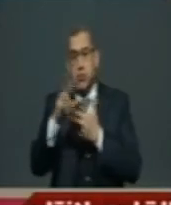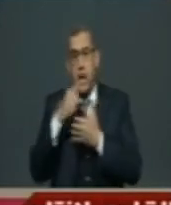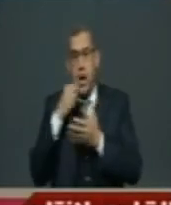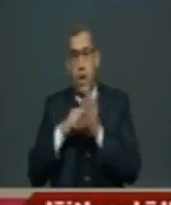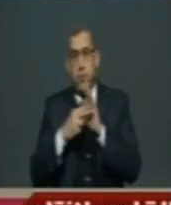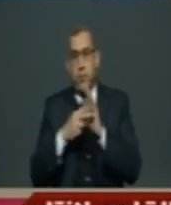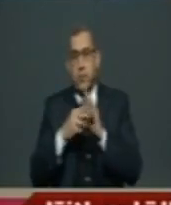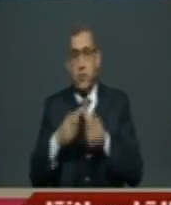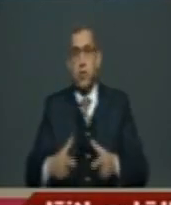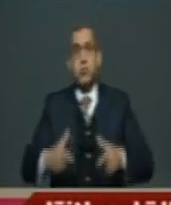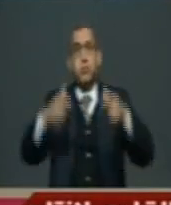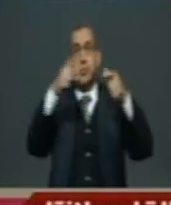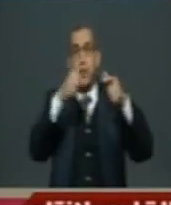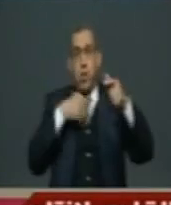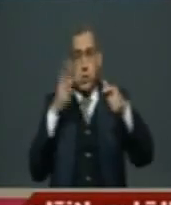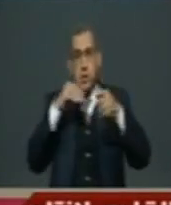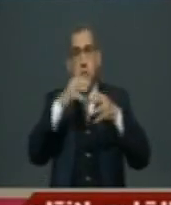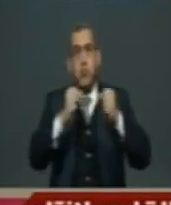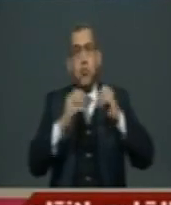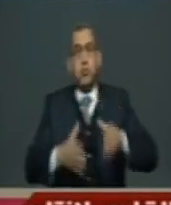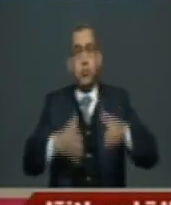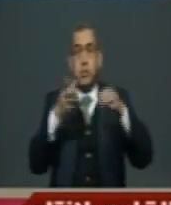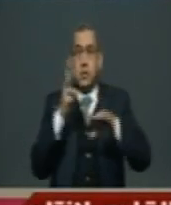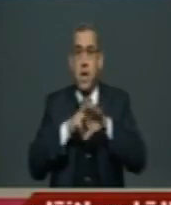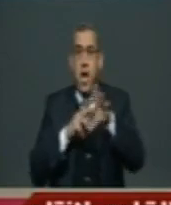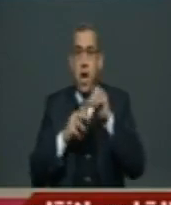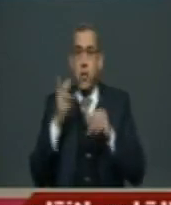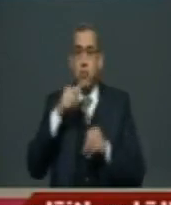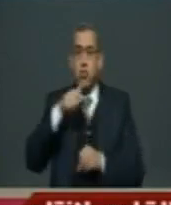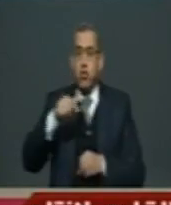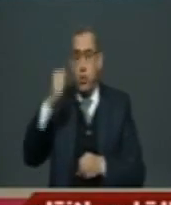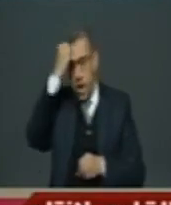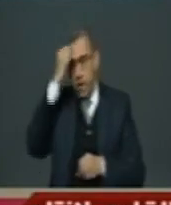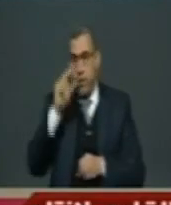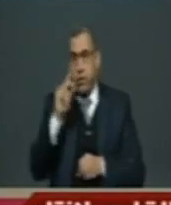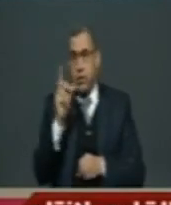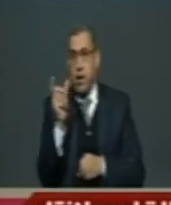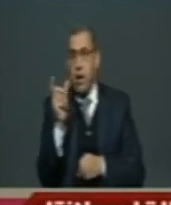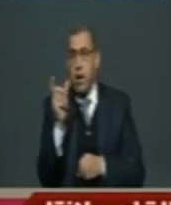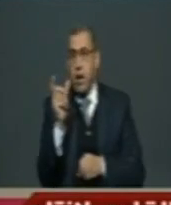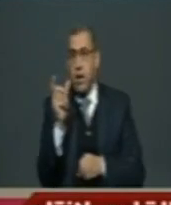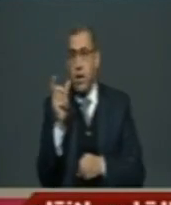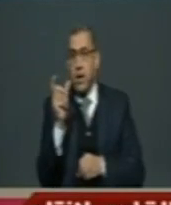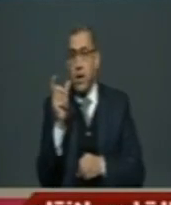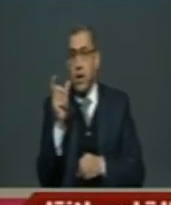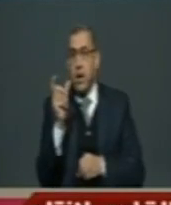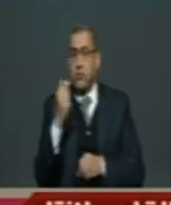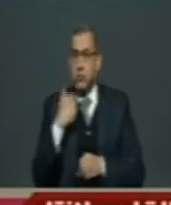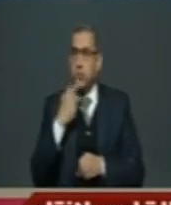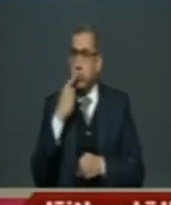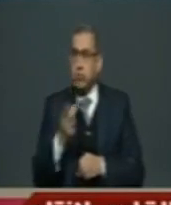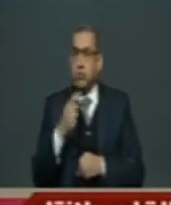كصوامع. طب احنا هو بيقول في 600,000 طن، وبنقول احنا حتى الكميه دي مش